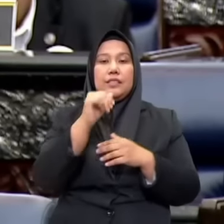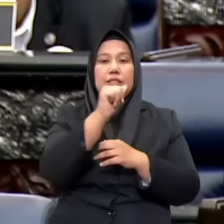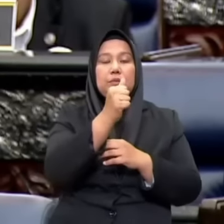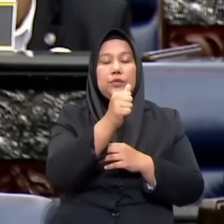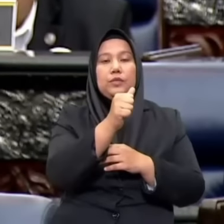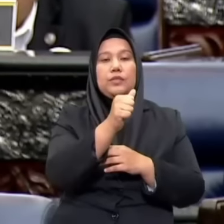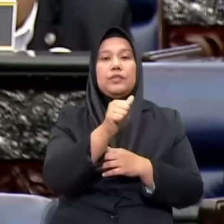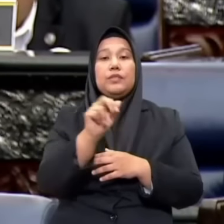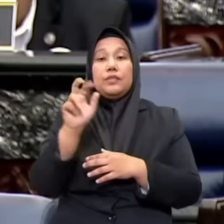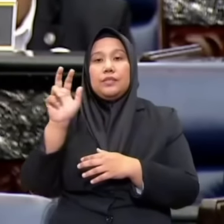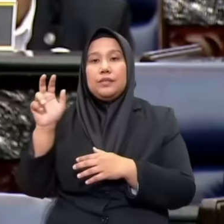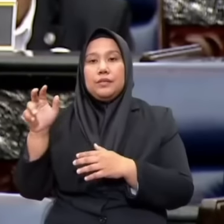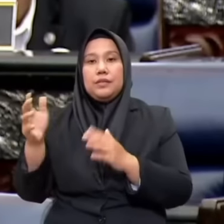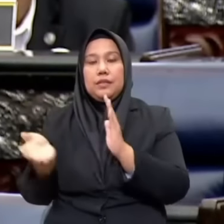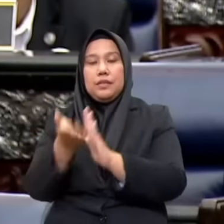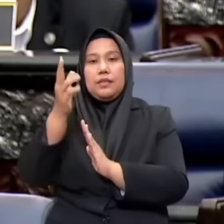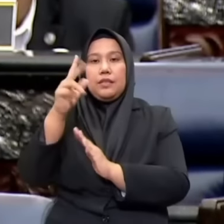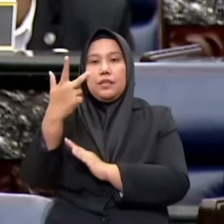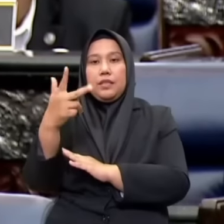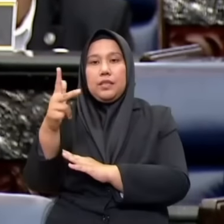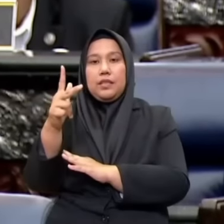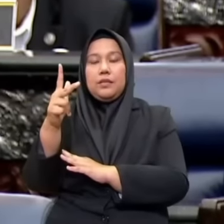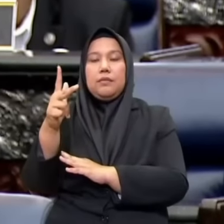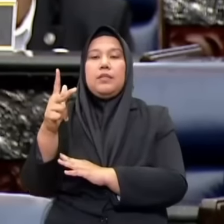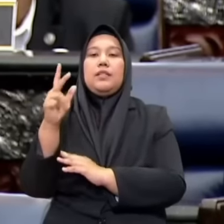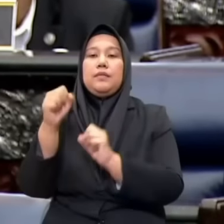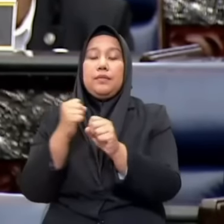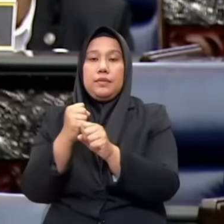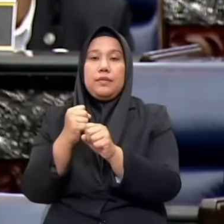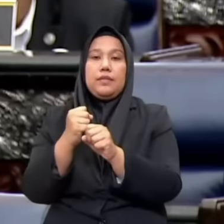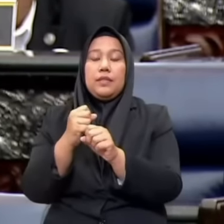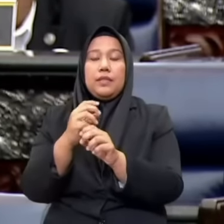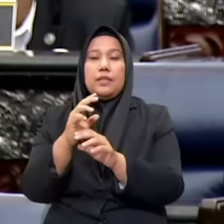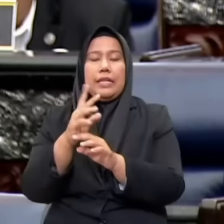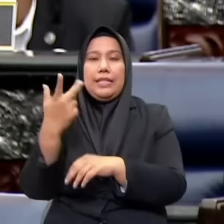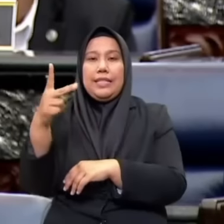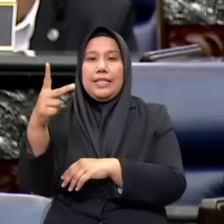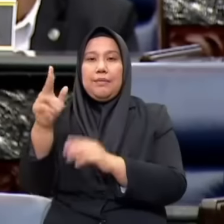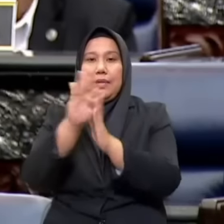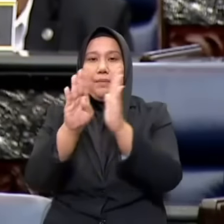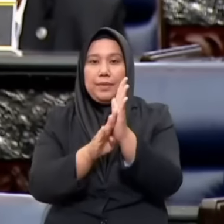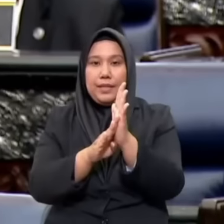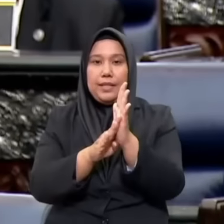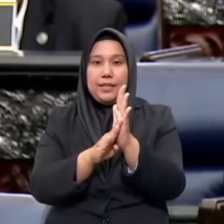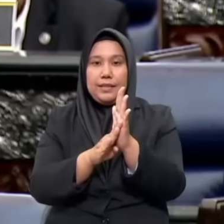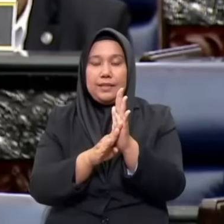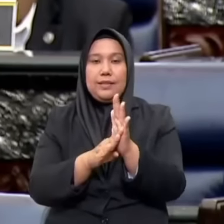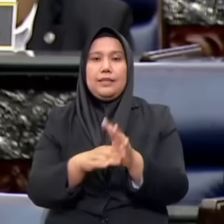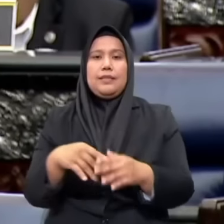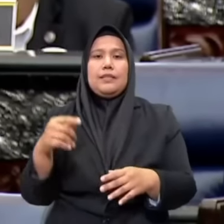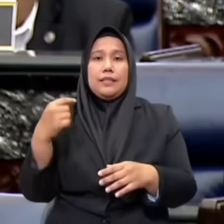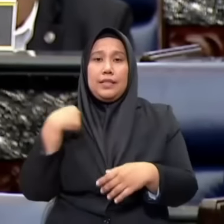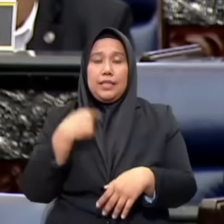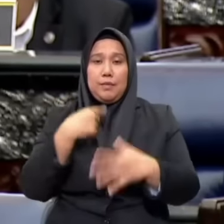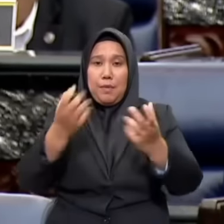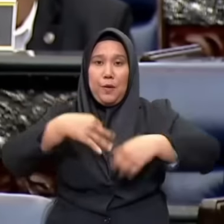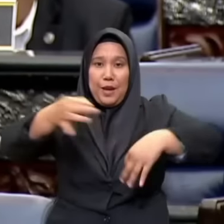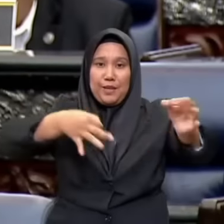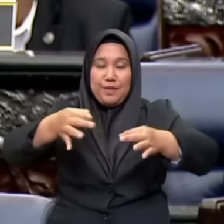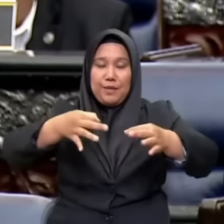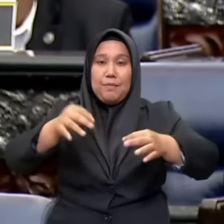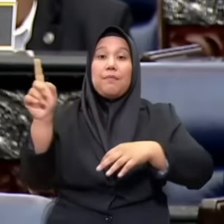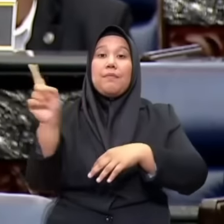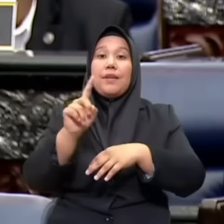bagi rakyat yang susah, kita setuju 110%. Tetapi perlu ada pencerahan mana lagi jumlah daripada penjimatan itu